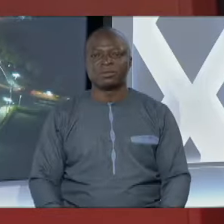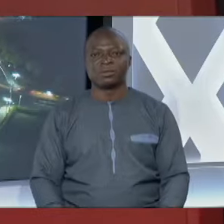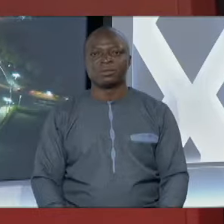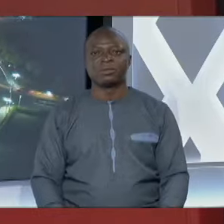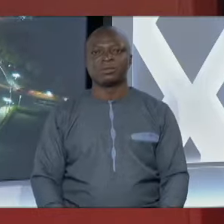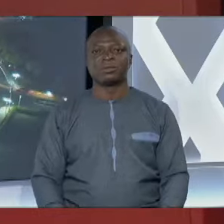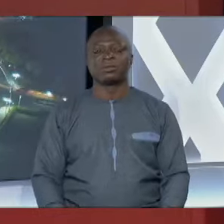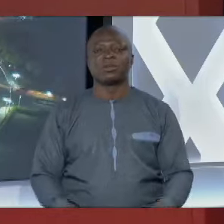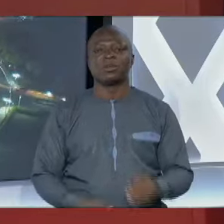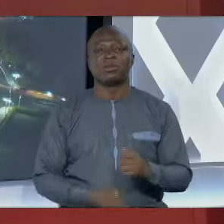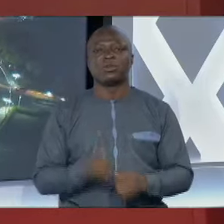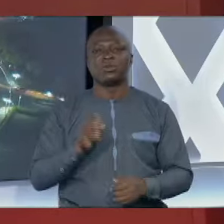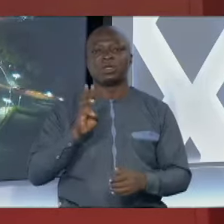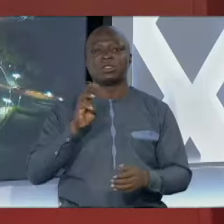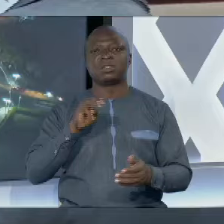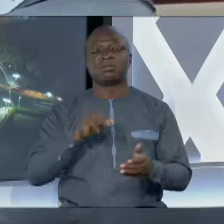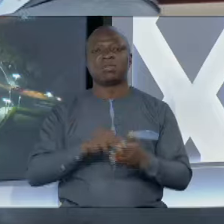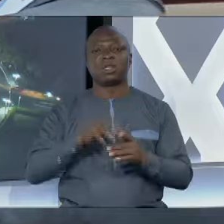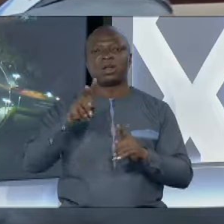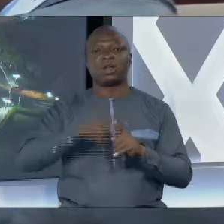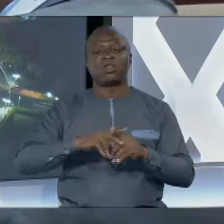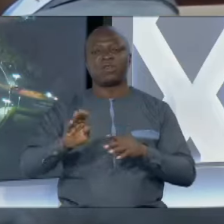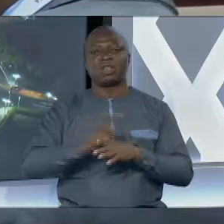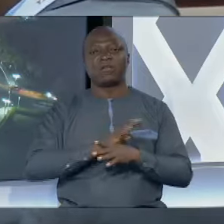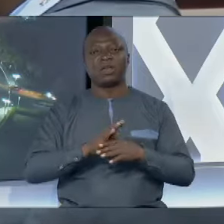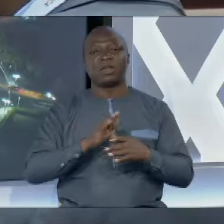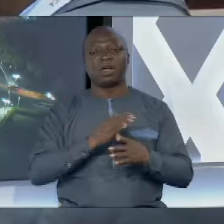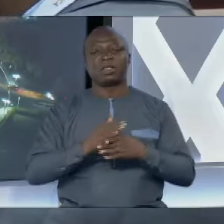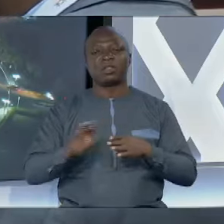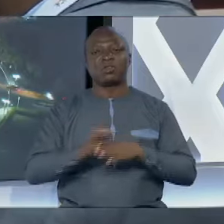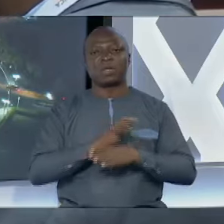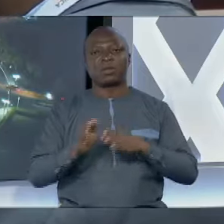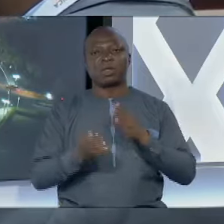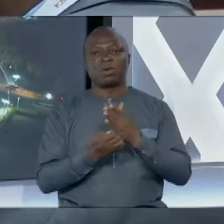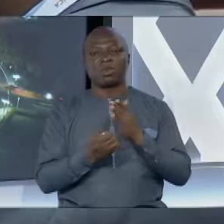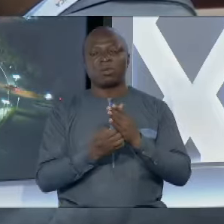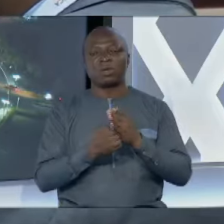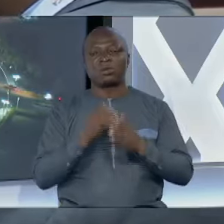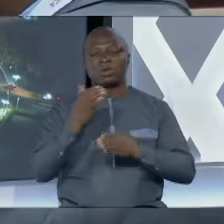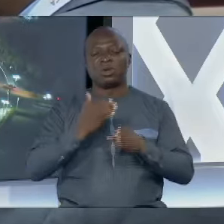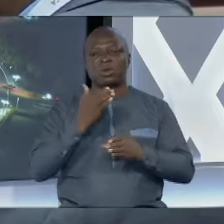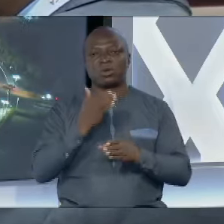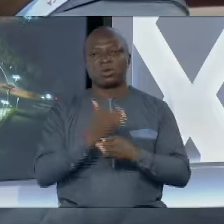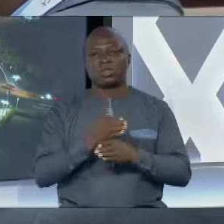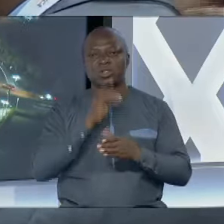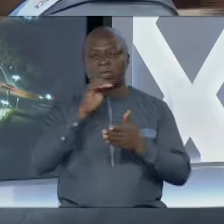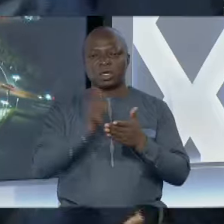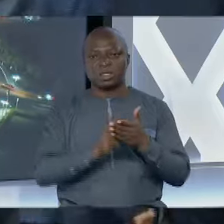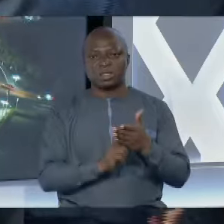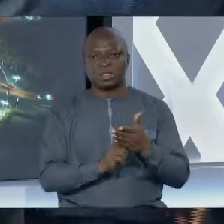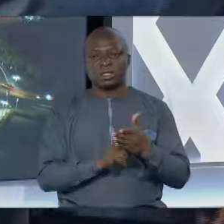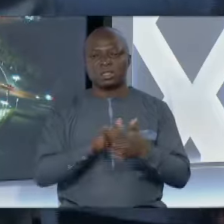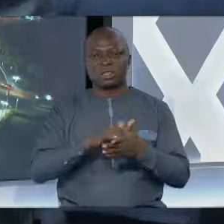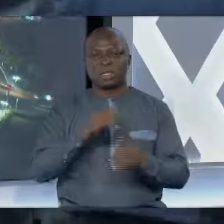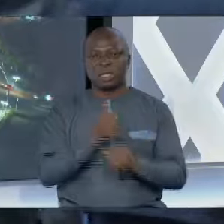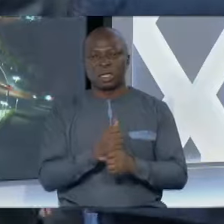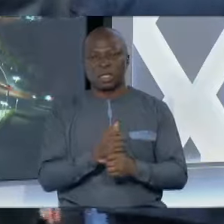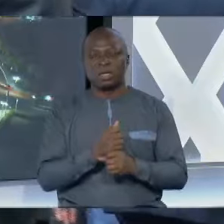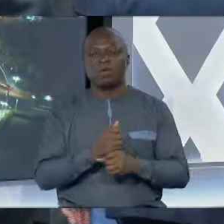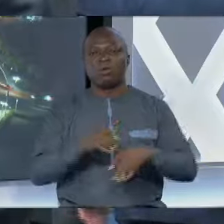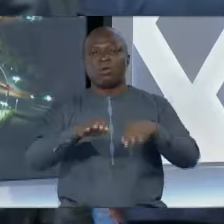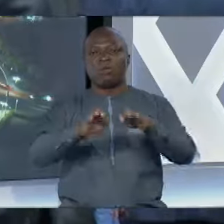Plus de 6000 rendez-vous d'affaires entre les opérateurs économiques du continent ont été enregistrés cette année au